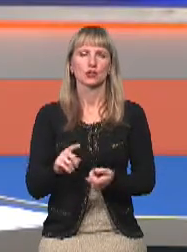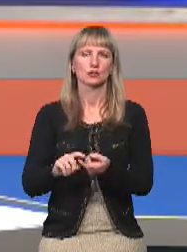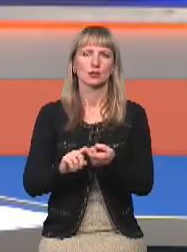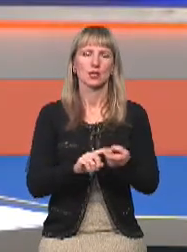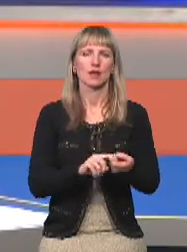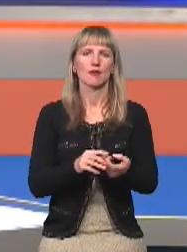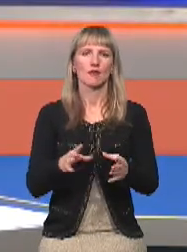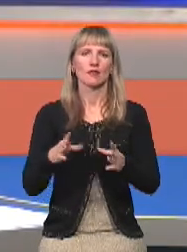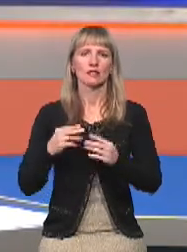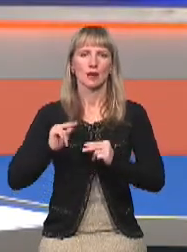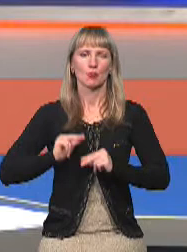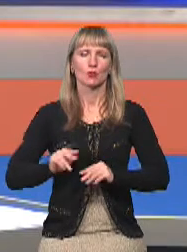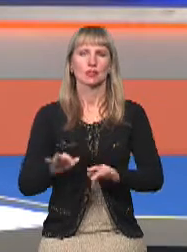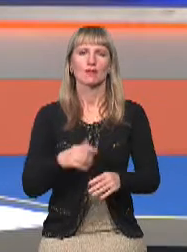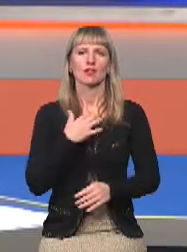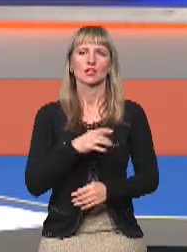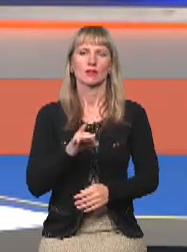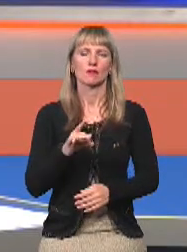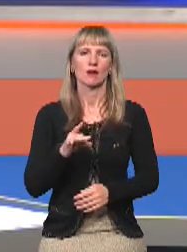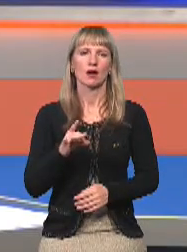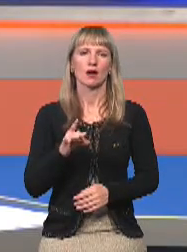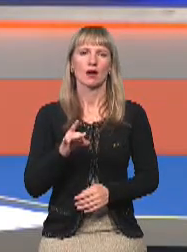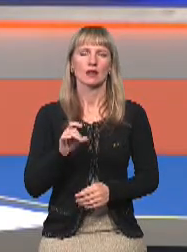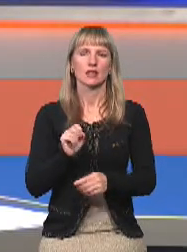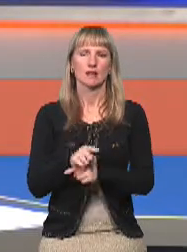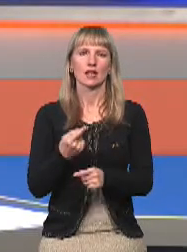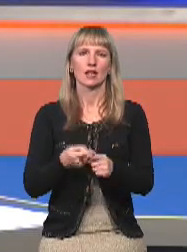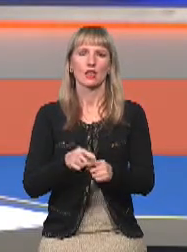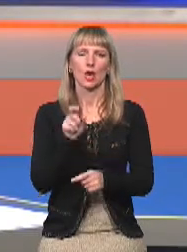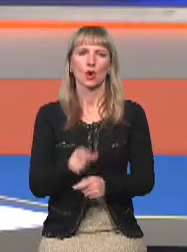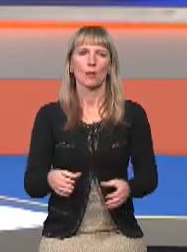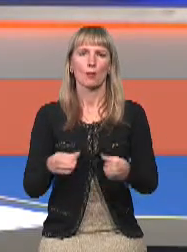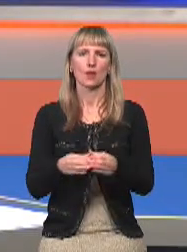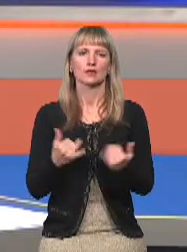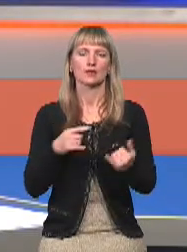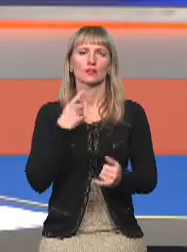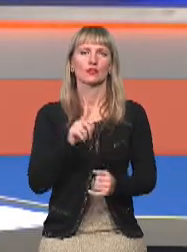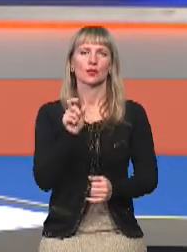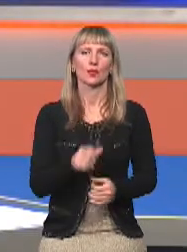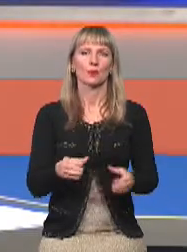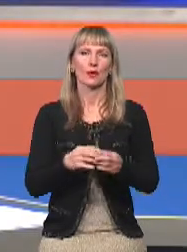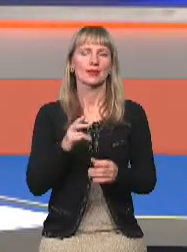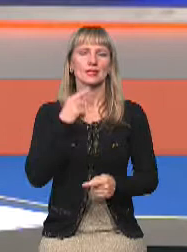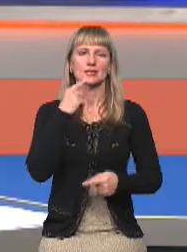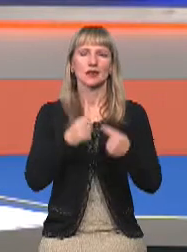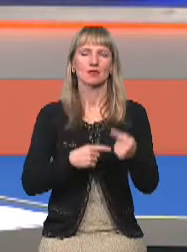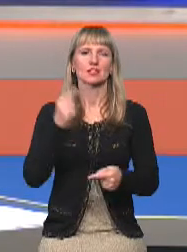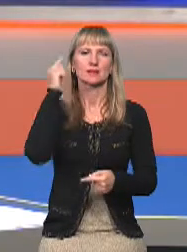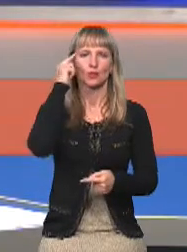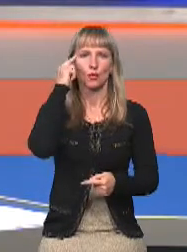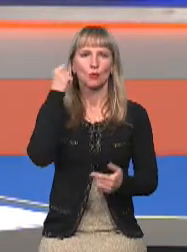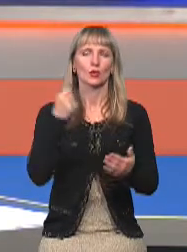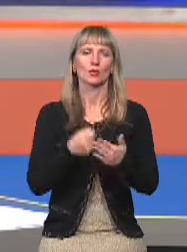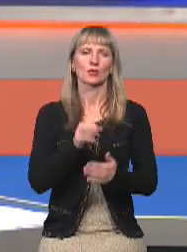І дуже важлива роль тут громади. Все ж таки, на сьогодні я говорила про те, що громада не завжди свідома